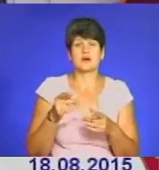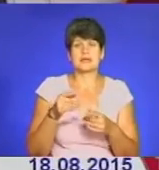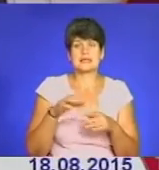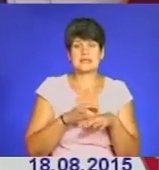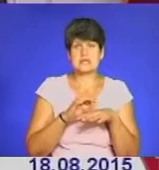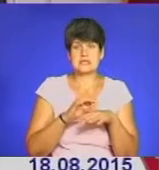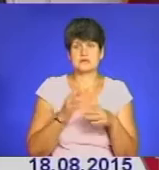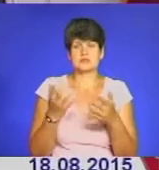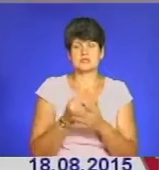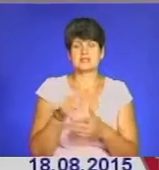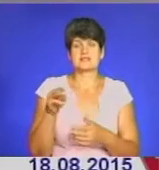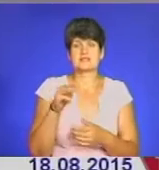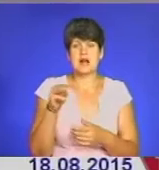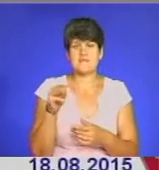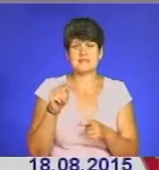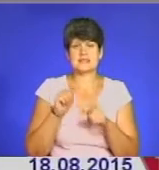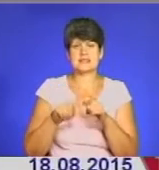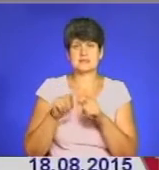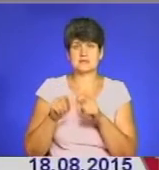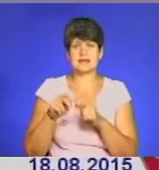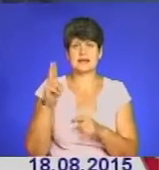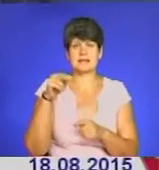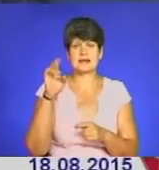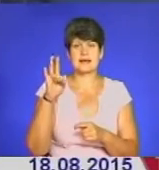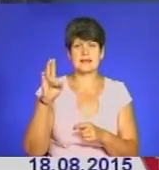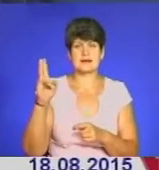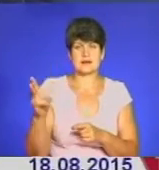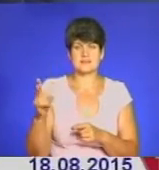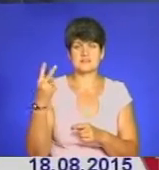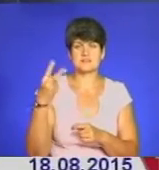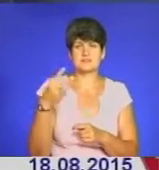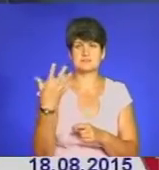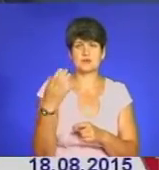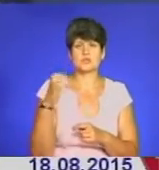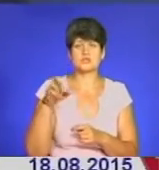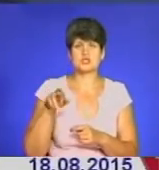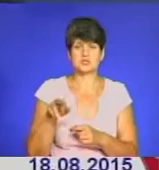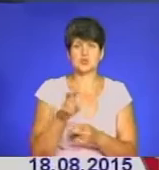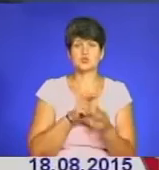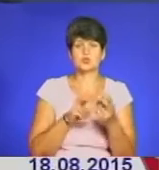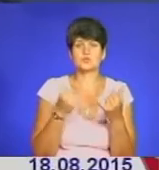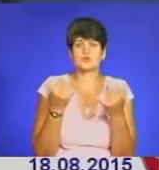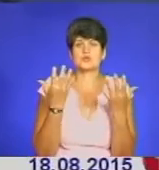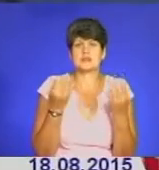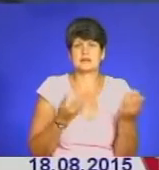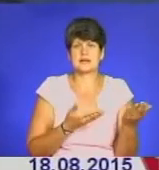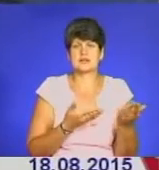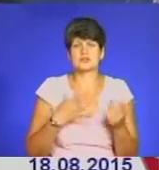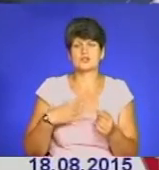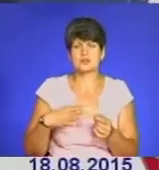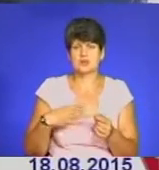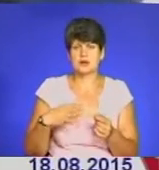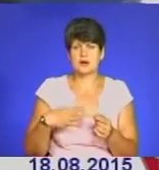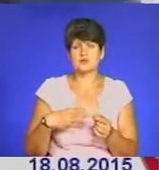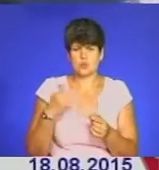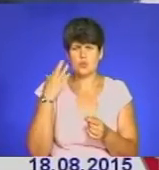ідентифікували лише у травні за експертизою ДНК. З 25 січня шукати по сьогоднішній день і чекати. Це ви